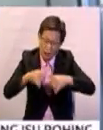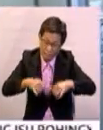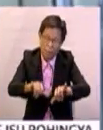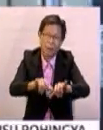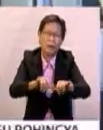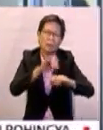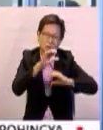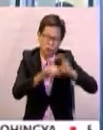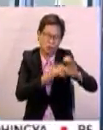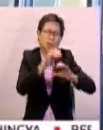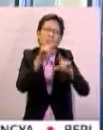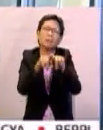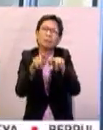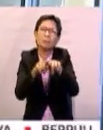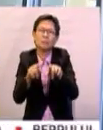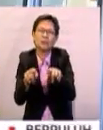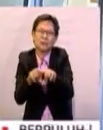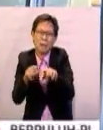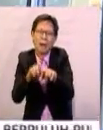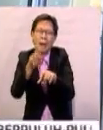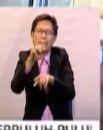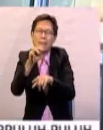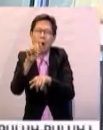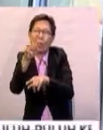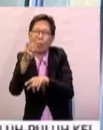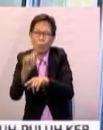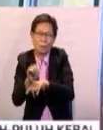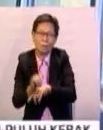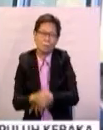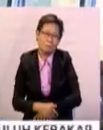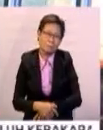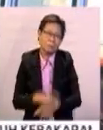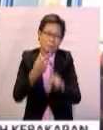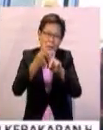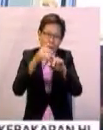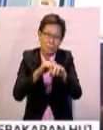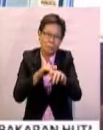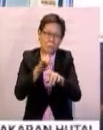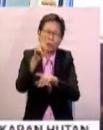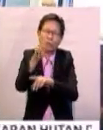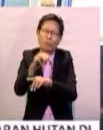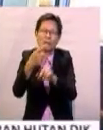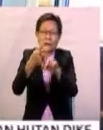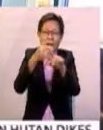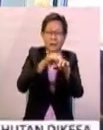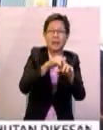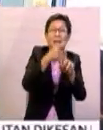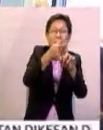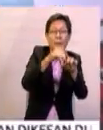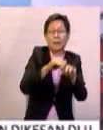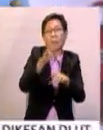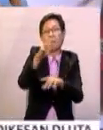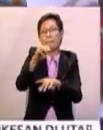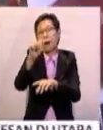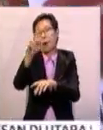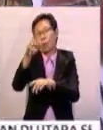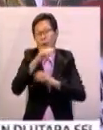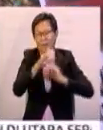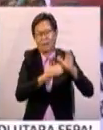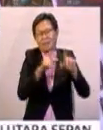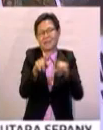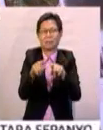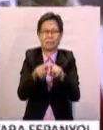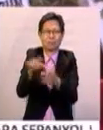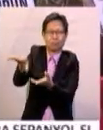ada ciri-ciri Mawi lah. Saya rasa dia adalah pecahan daripada salah satu Mawi punya karakter. Saya rasa. Sebab